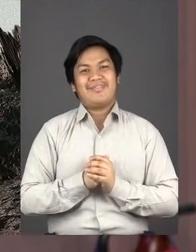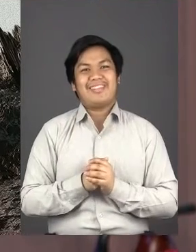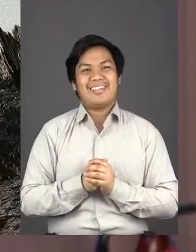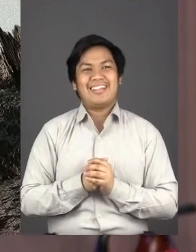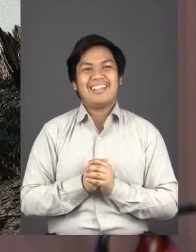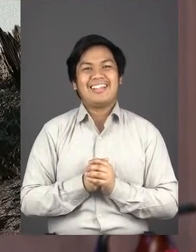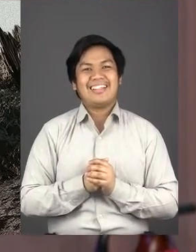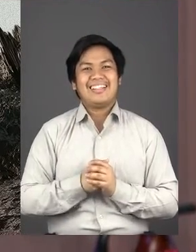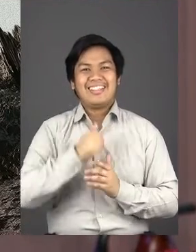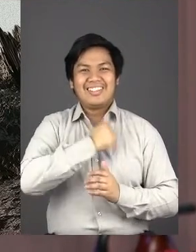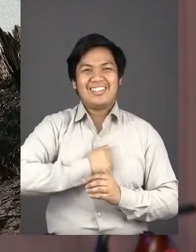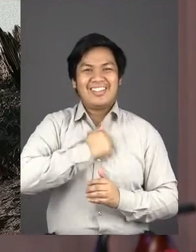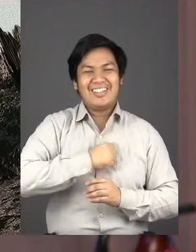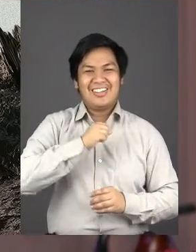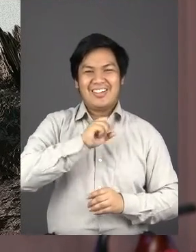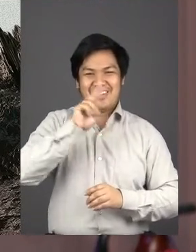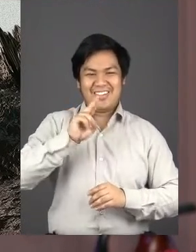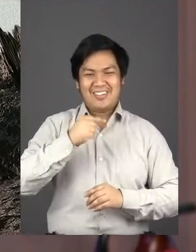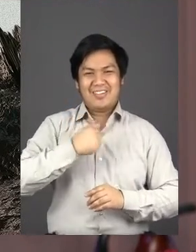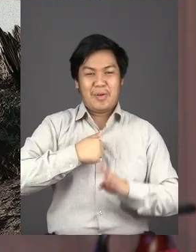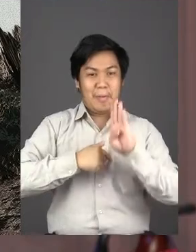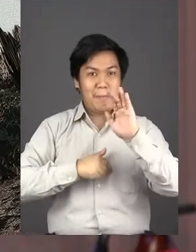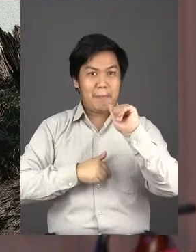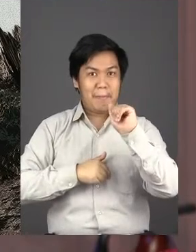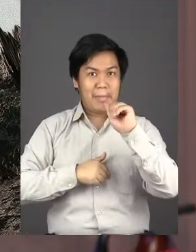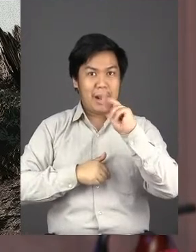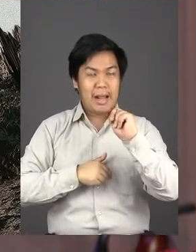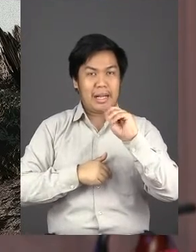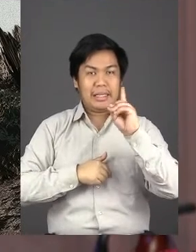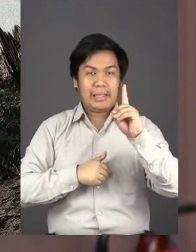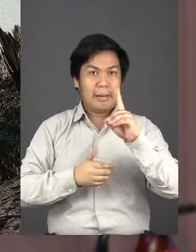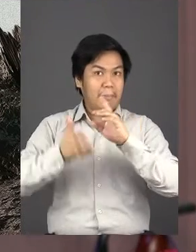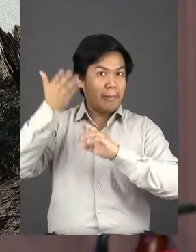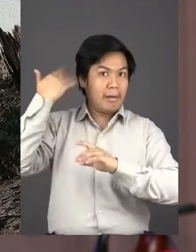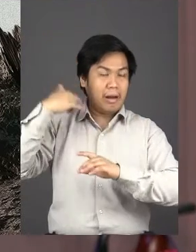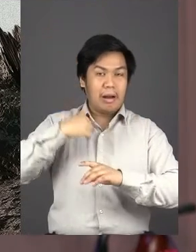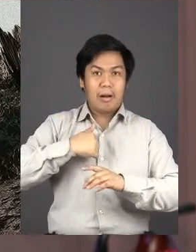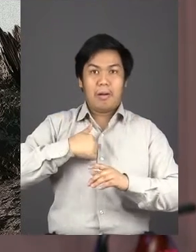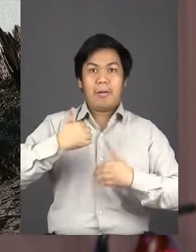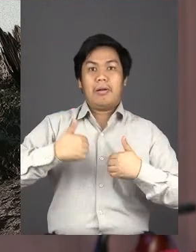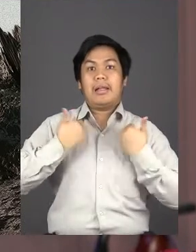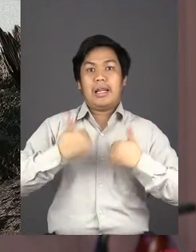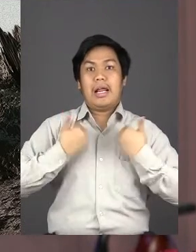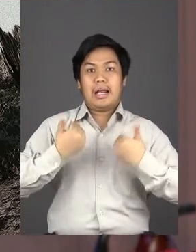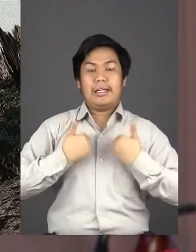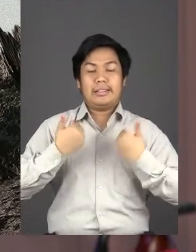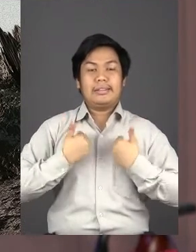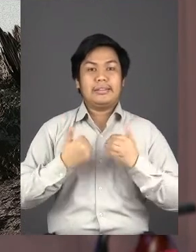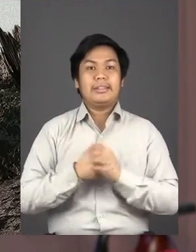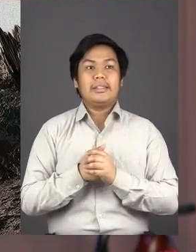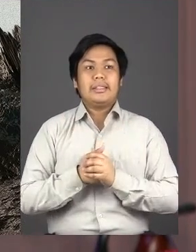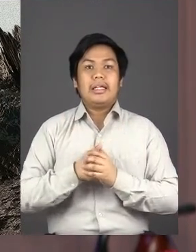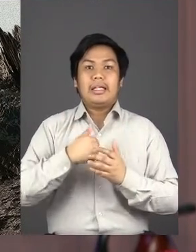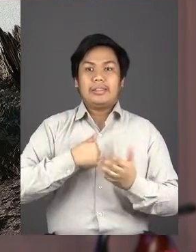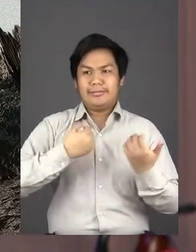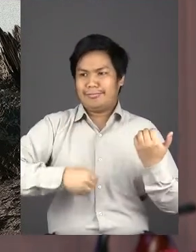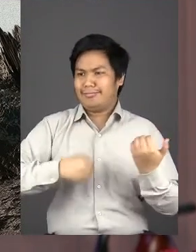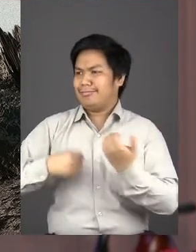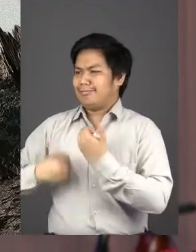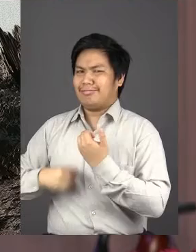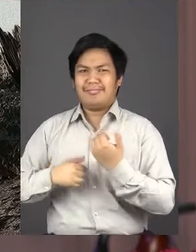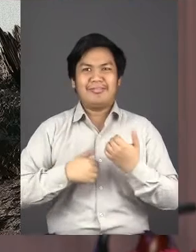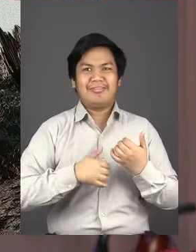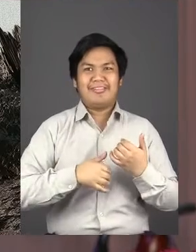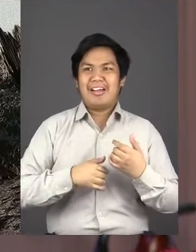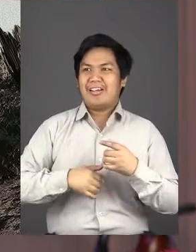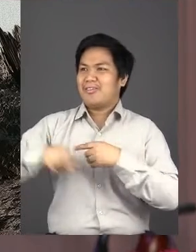paggamit ko ng analogy ng banda, sapagkat may banda po ako nung ako'y bata. No? Banda rito, banda ron. Yun